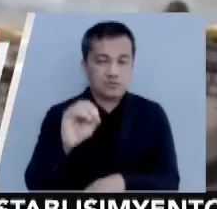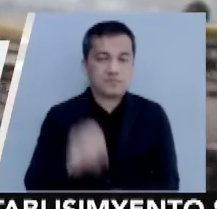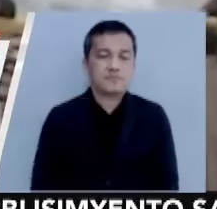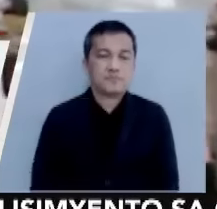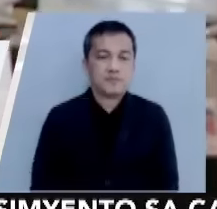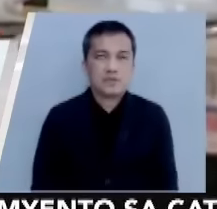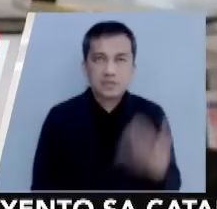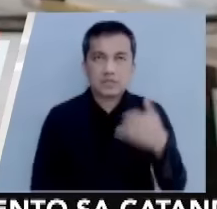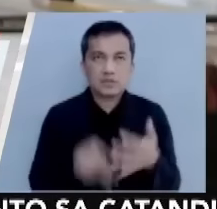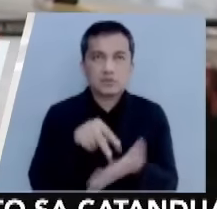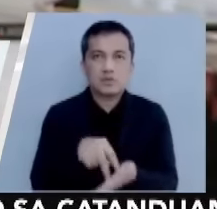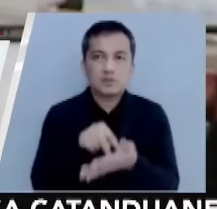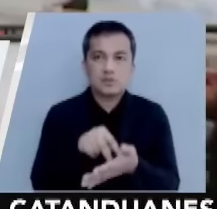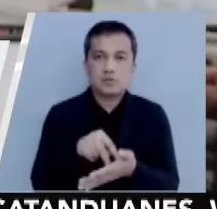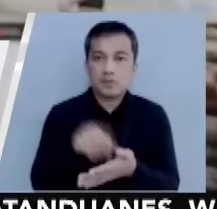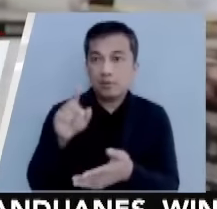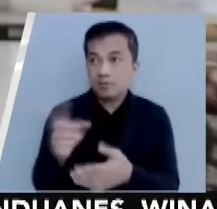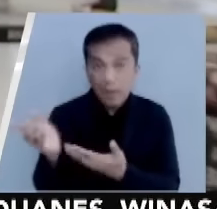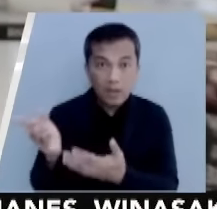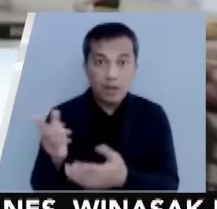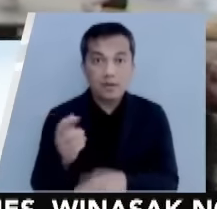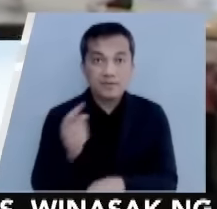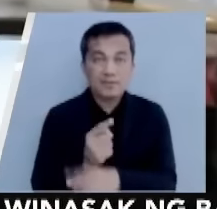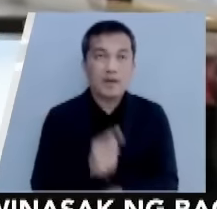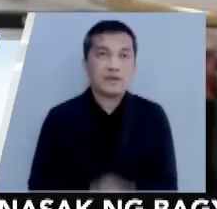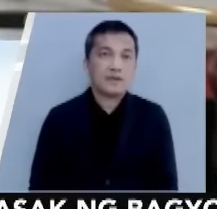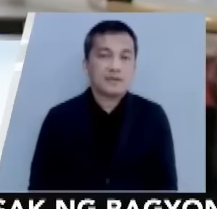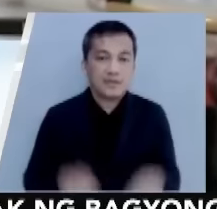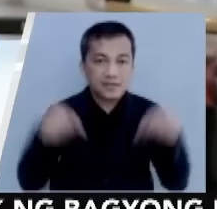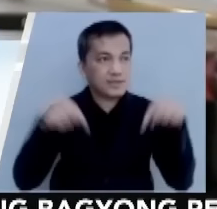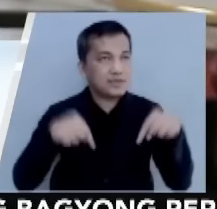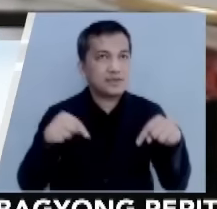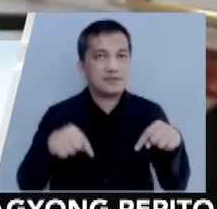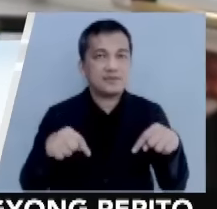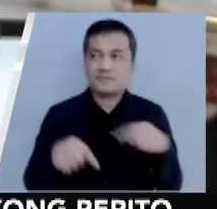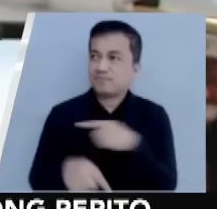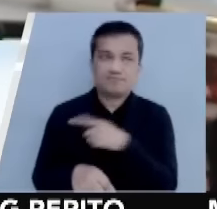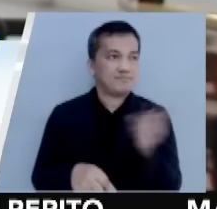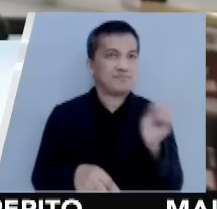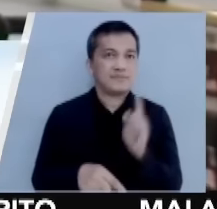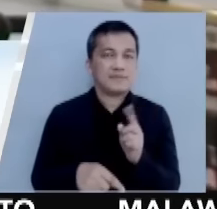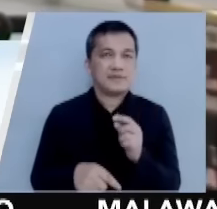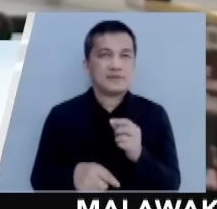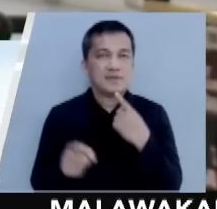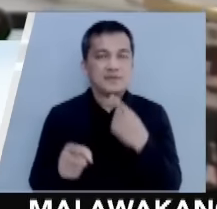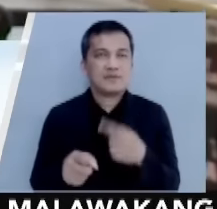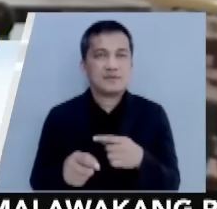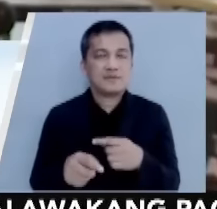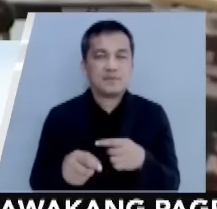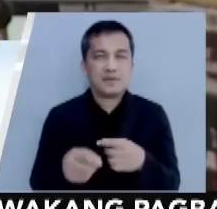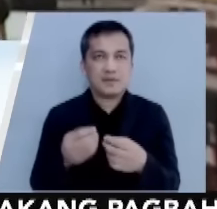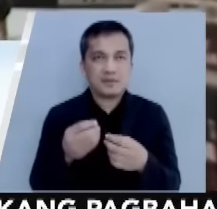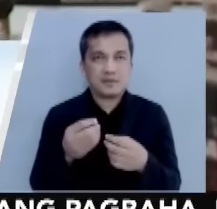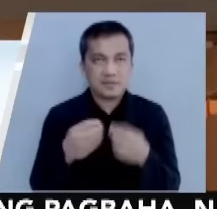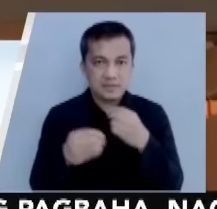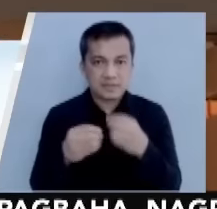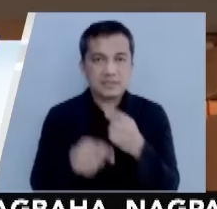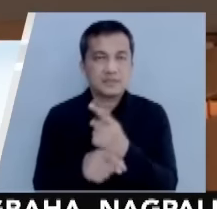tambay-tambay lang dyan sa ano, di ba? Dito may mapapahingahan ka ng tama, yung malamig